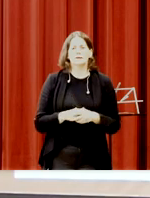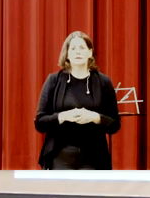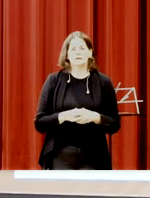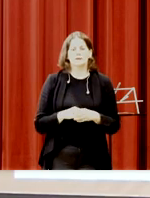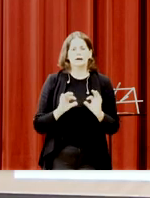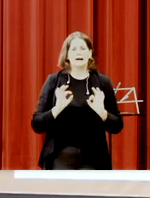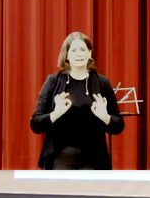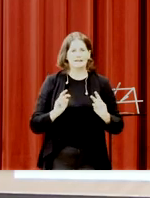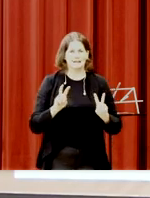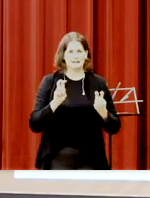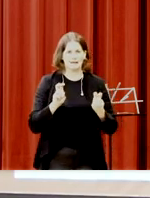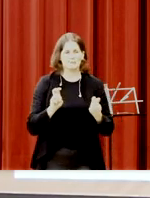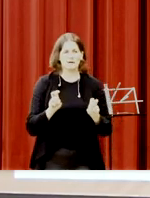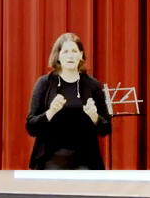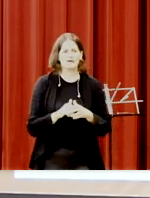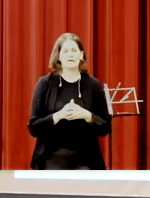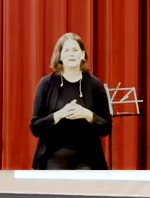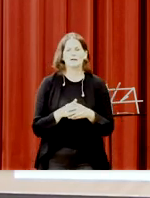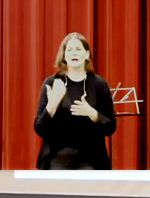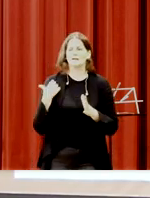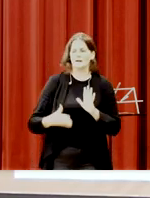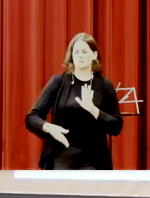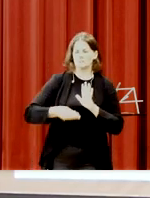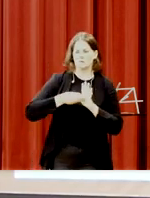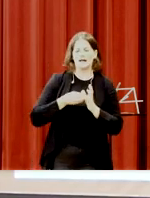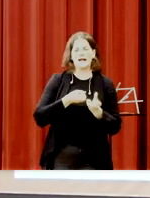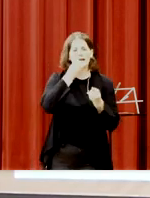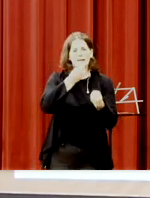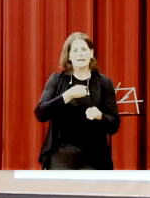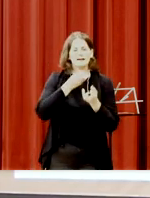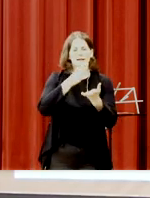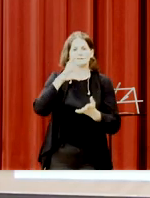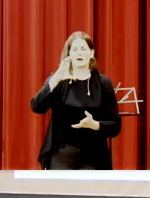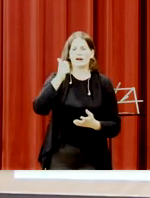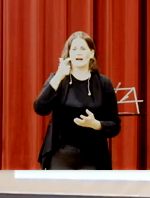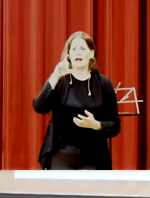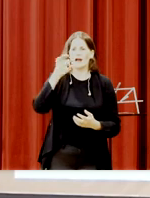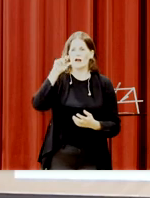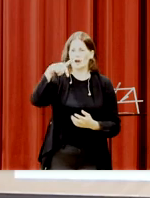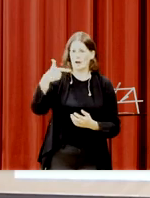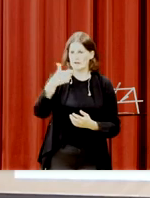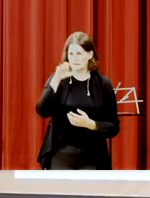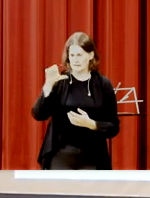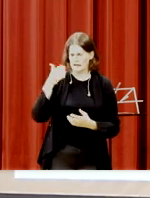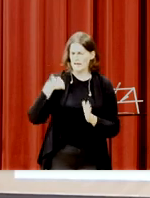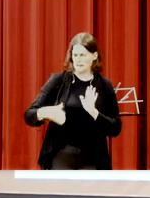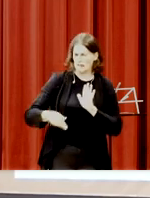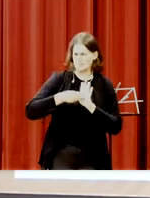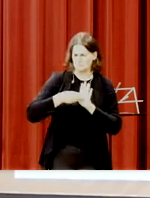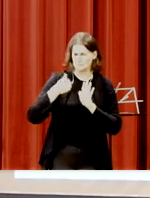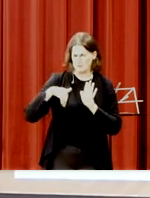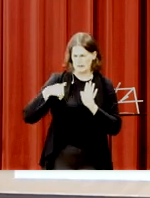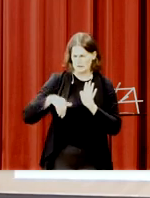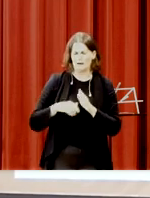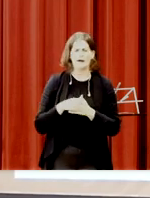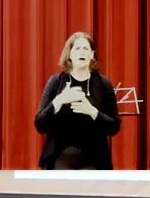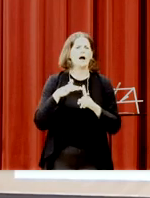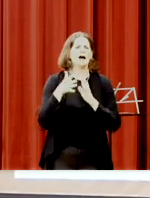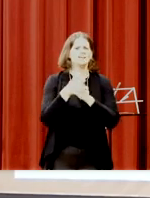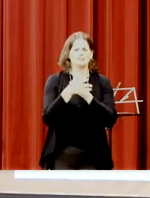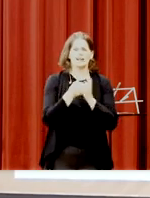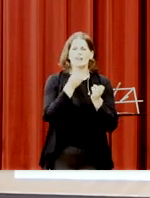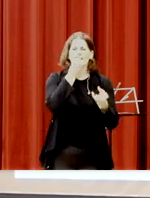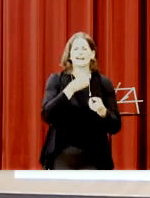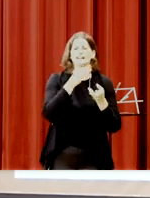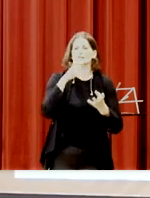Ho contextualitzo. La declaració de Calonge va ser un document que tots els rectors de les universitats públiques i també els